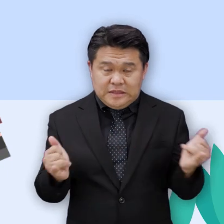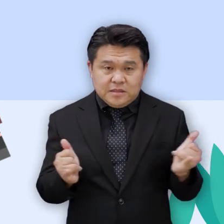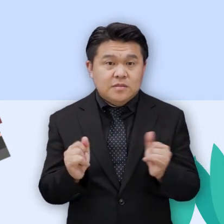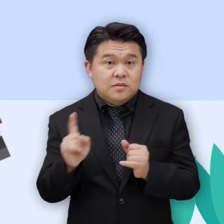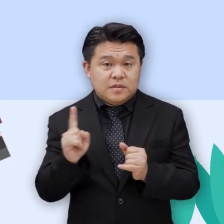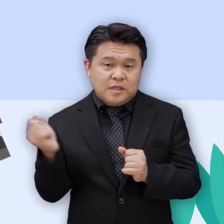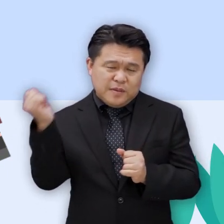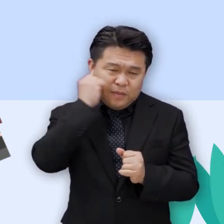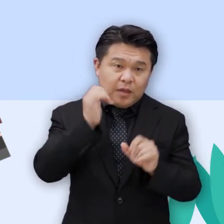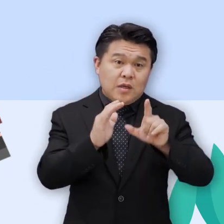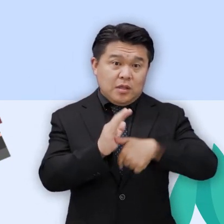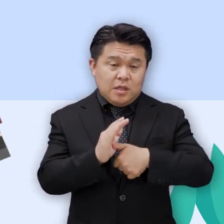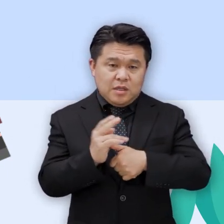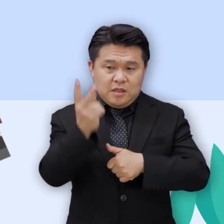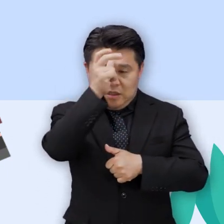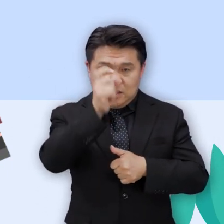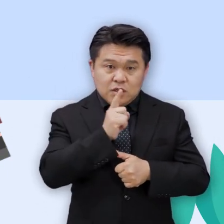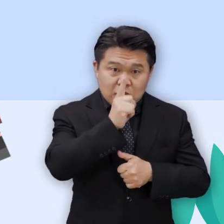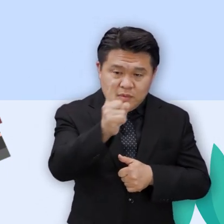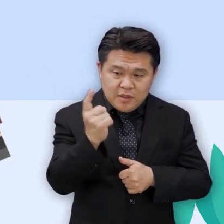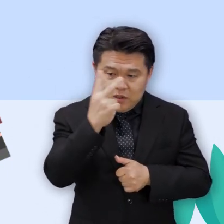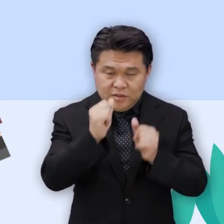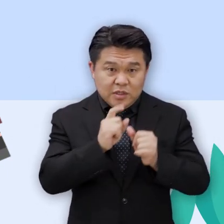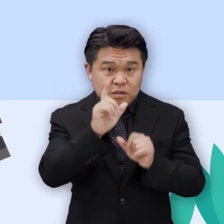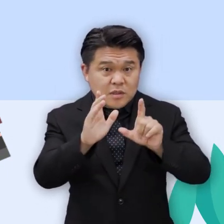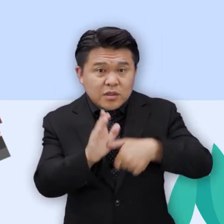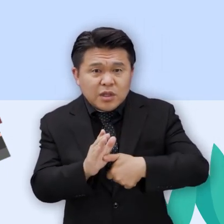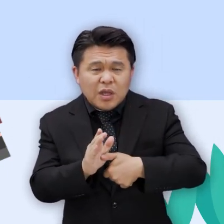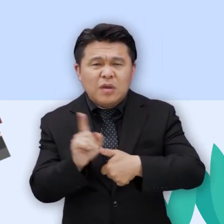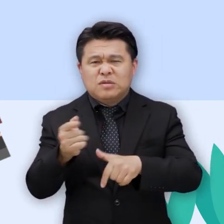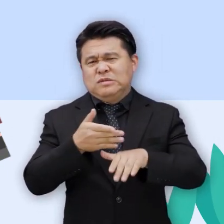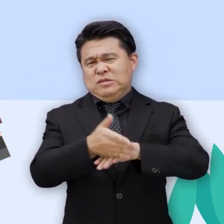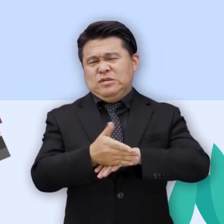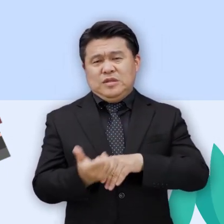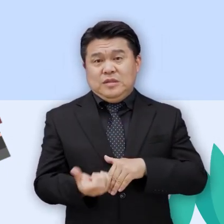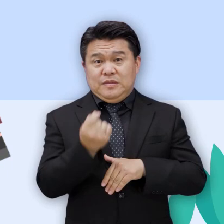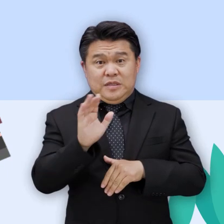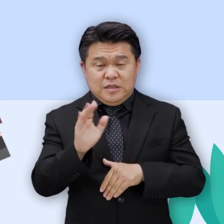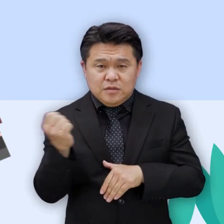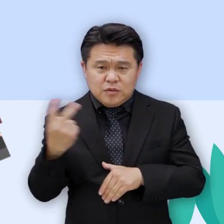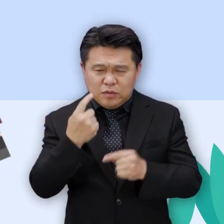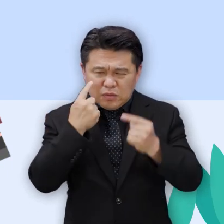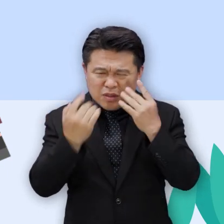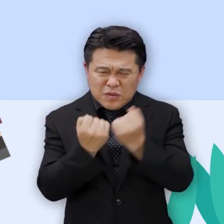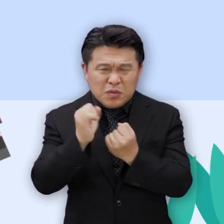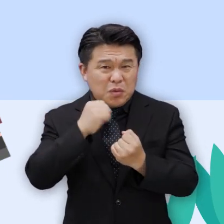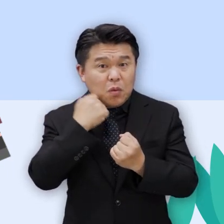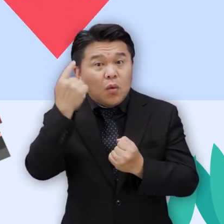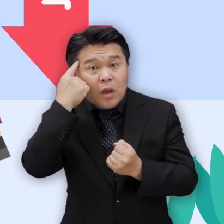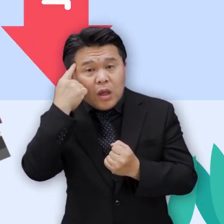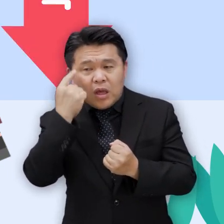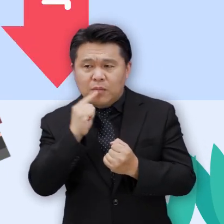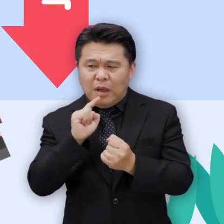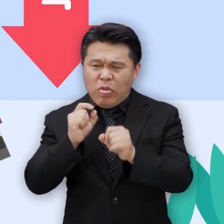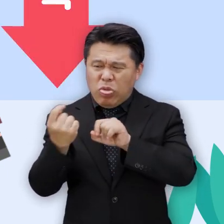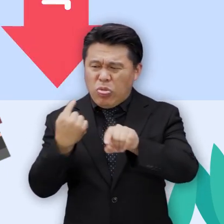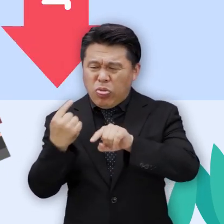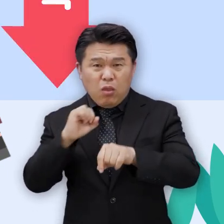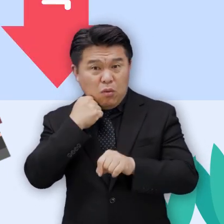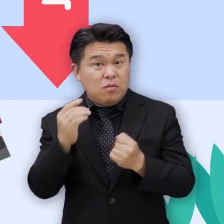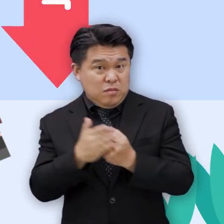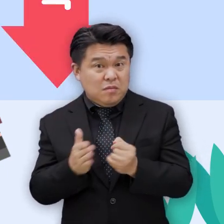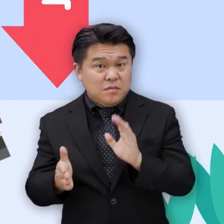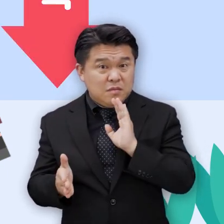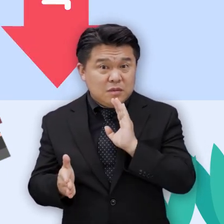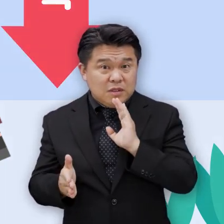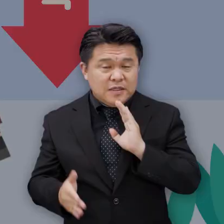경우 경찰이나 검찰에 사건을 고발할 때 아무래도 신속성 및 정확성이 떨어질 수 있고 원활한 커뮤니케이션이 쉽지